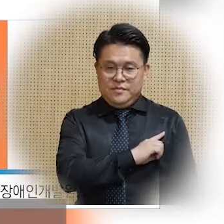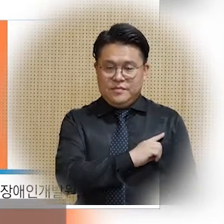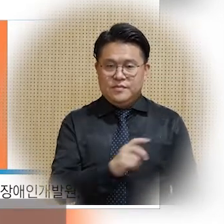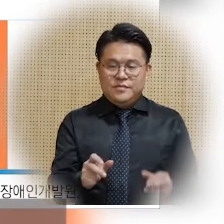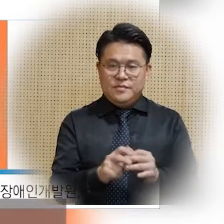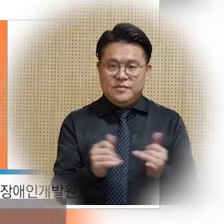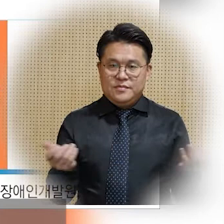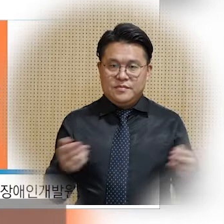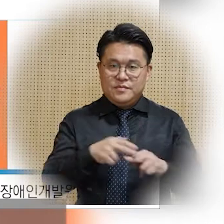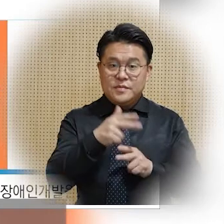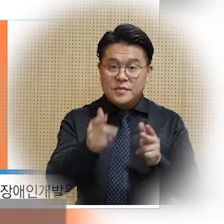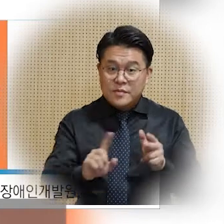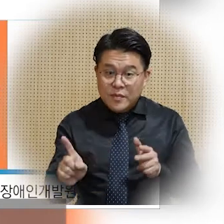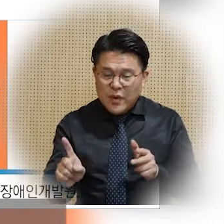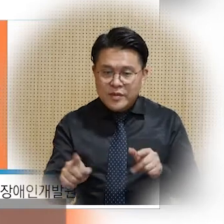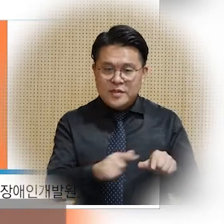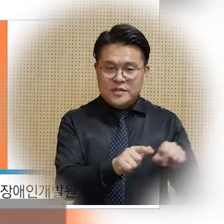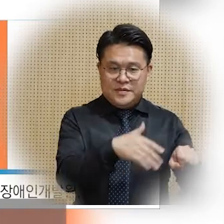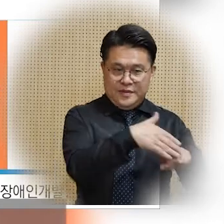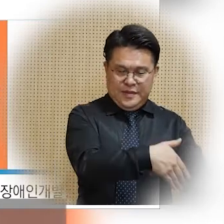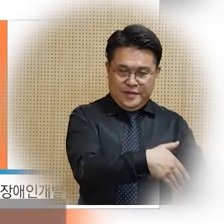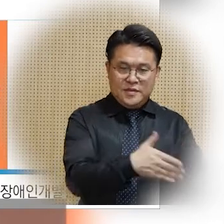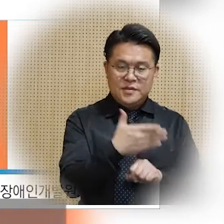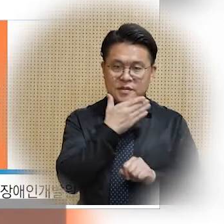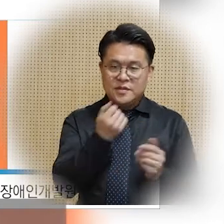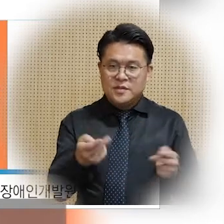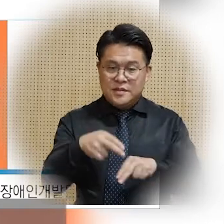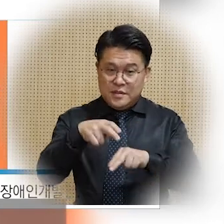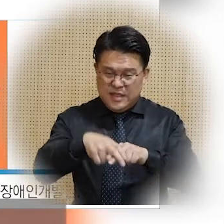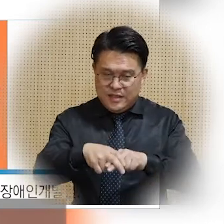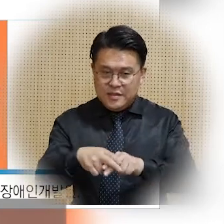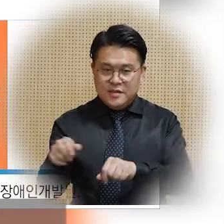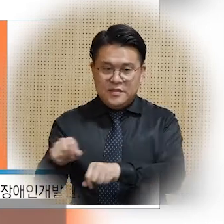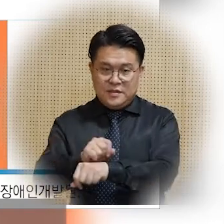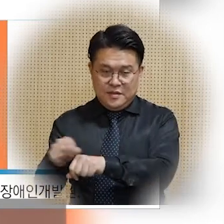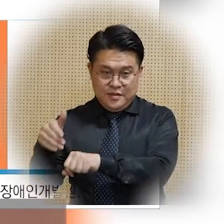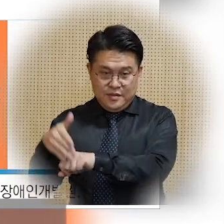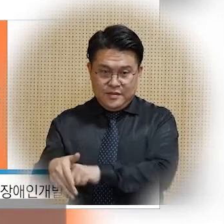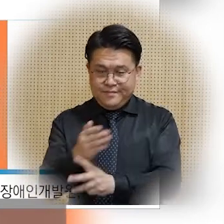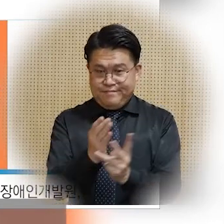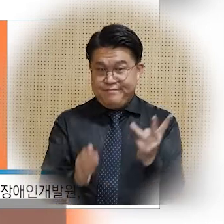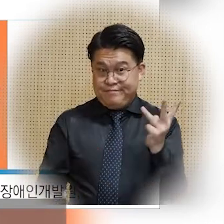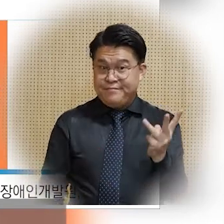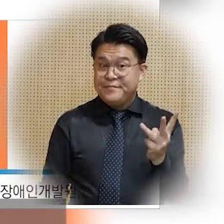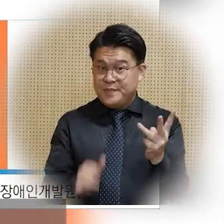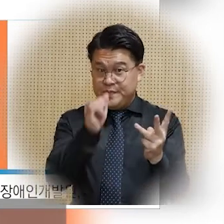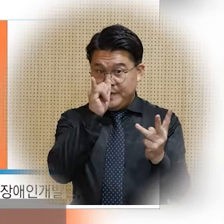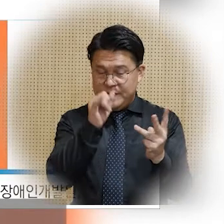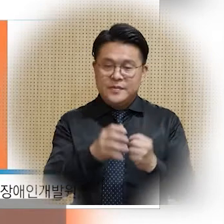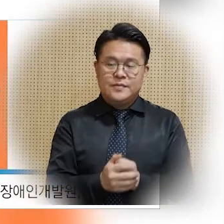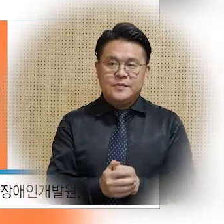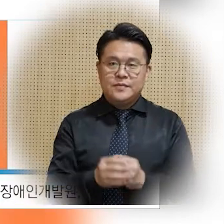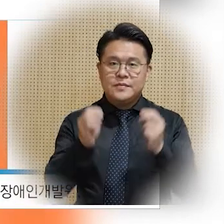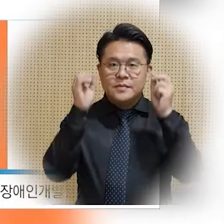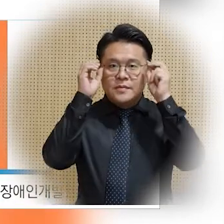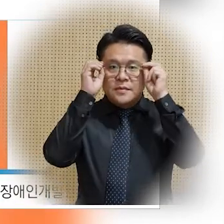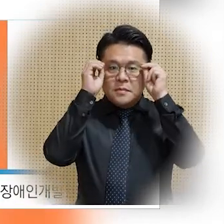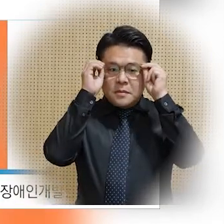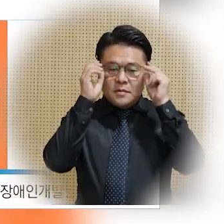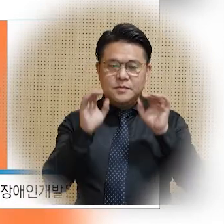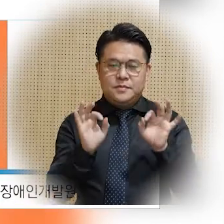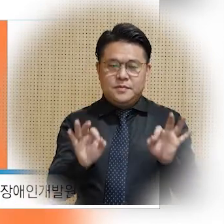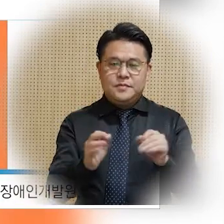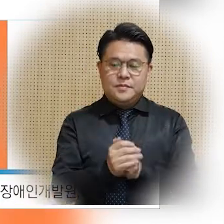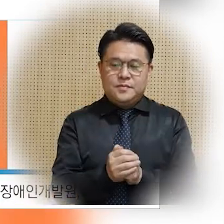사업은 크게 일반형 일자리, 그 다음에 복지 일자리, 그 다음에 특화형 일자리라는 것이 이제 존재하고 있습니다. 자, 그